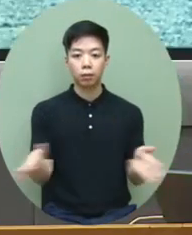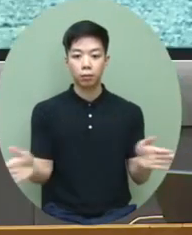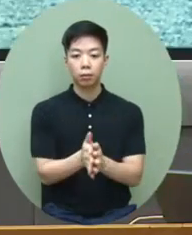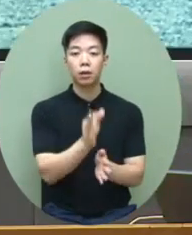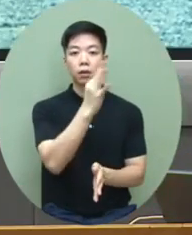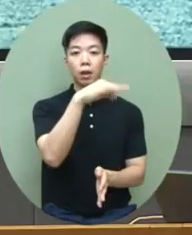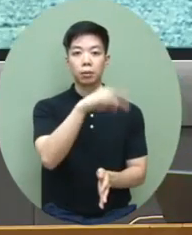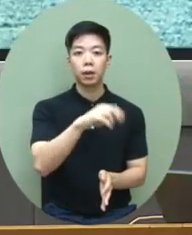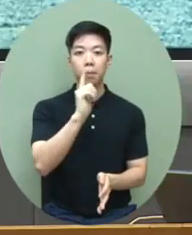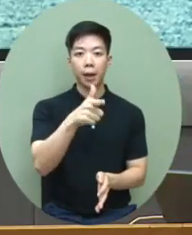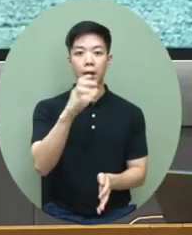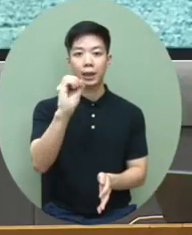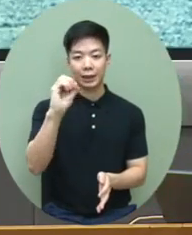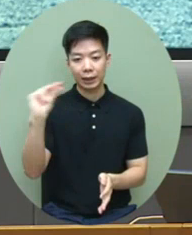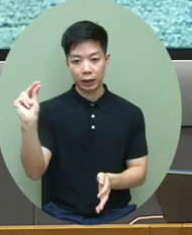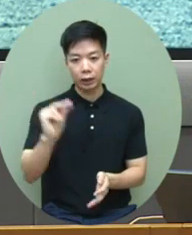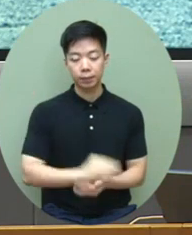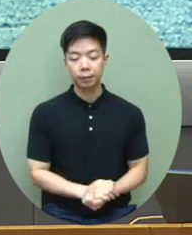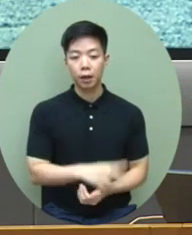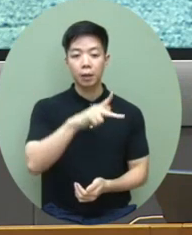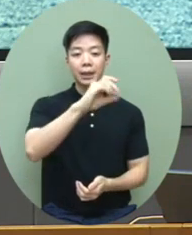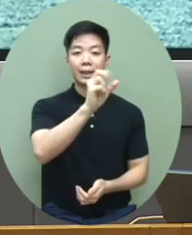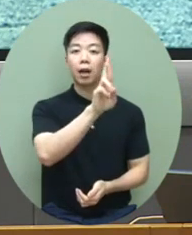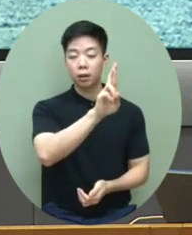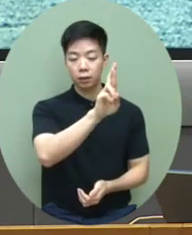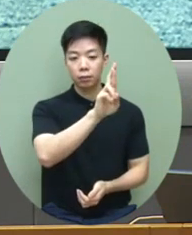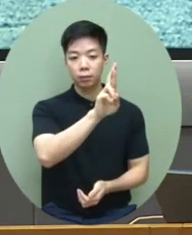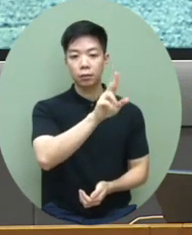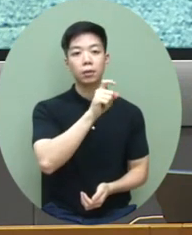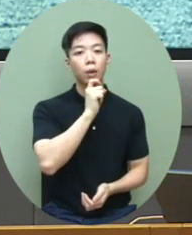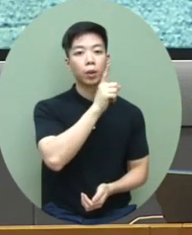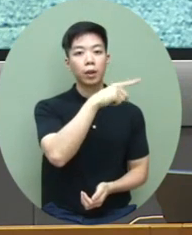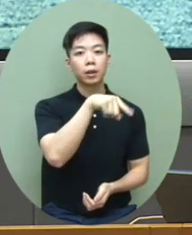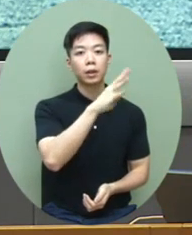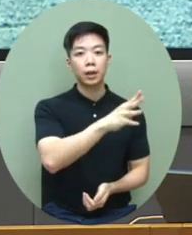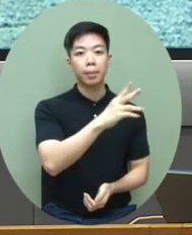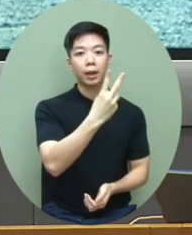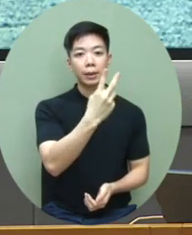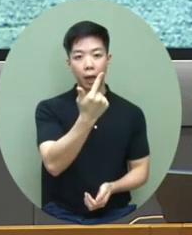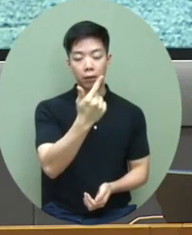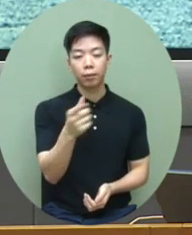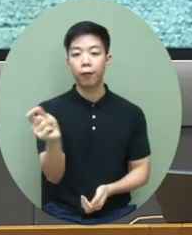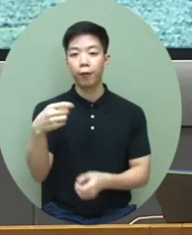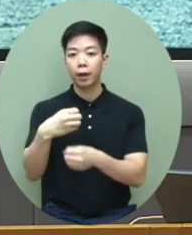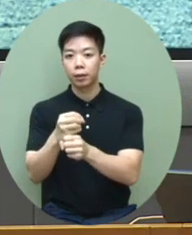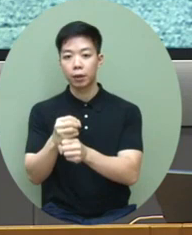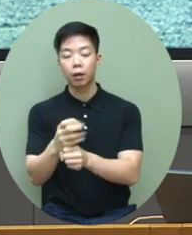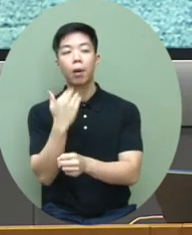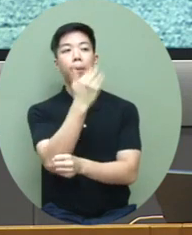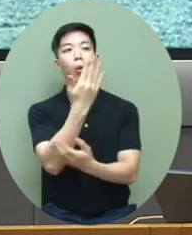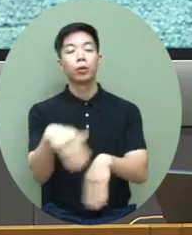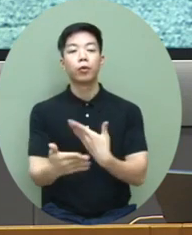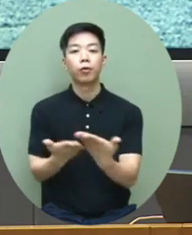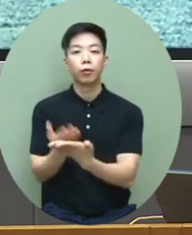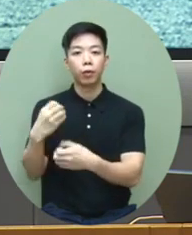是3807宗，核酸檢測就是1428宗，快速檢測經核實的個